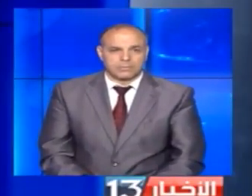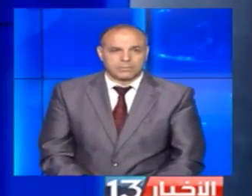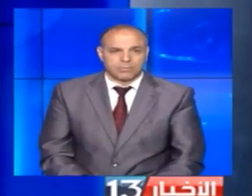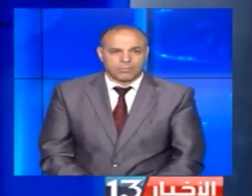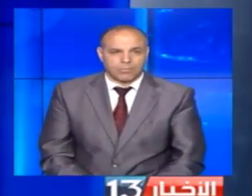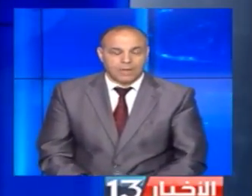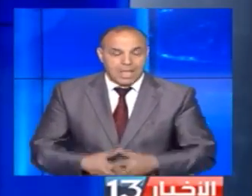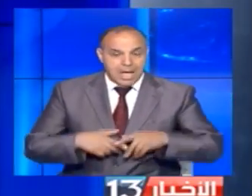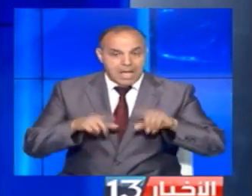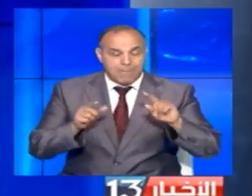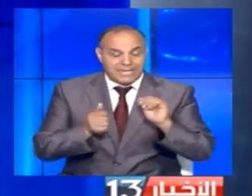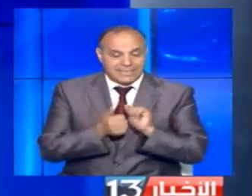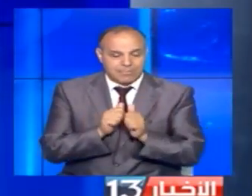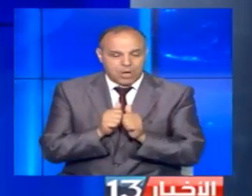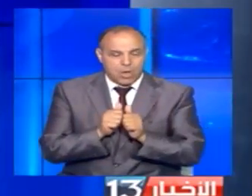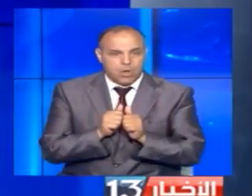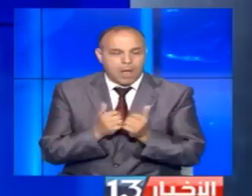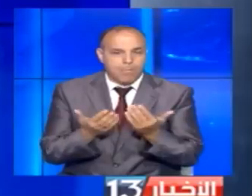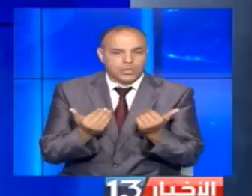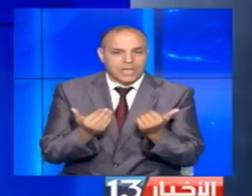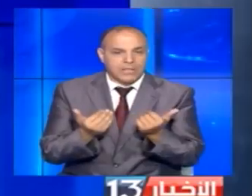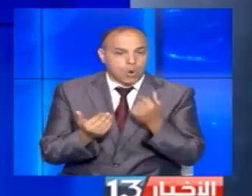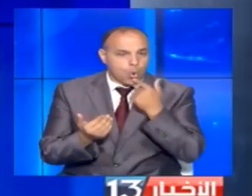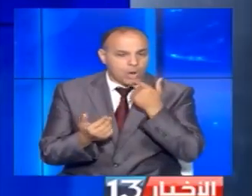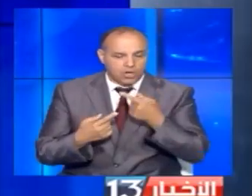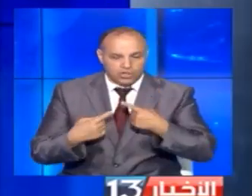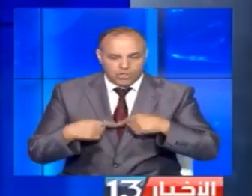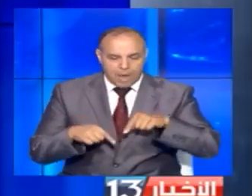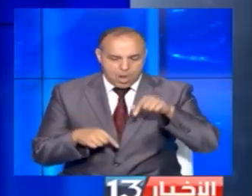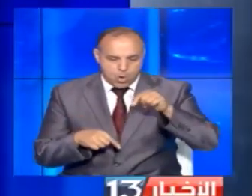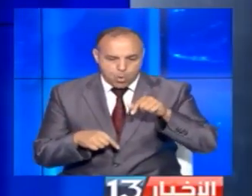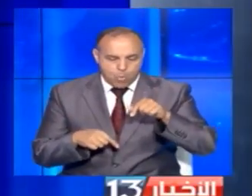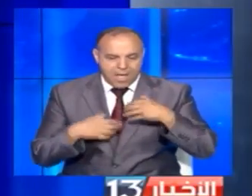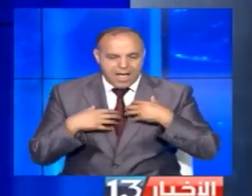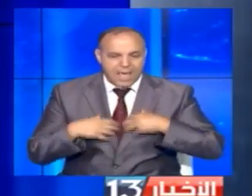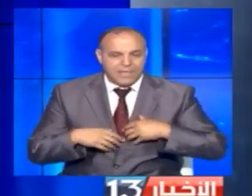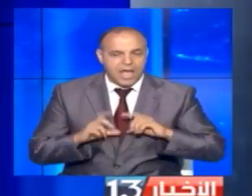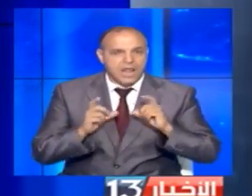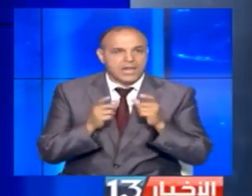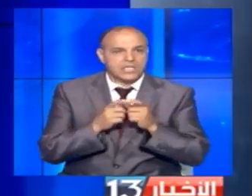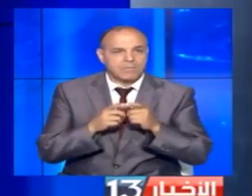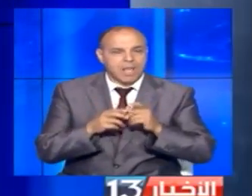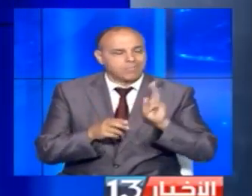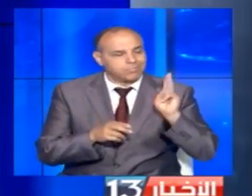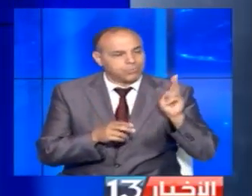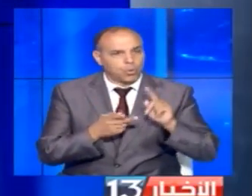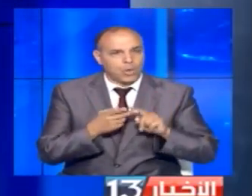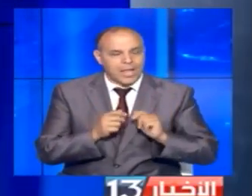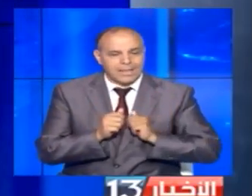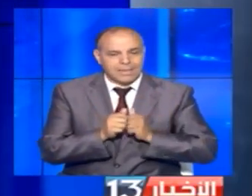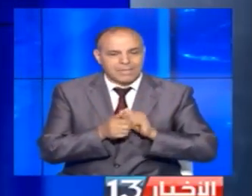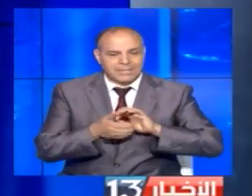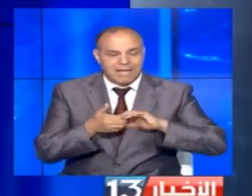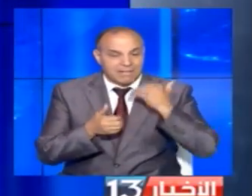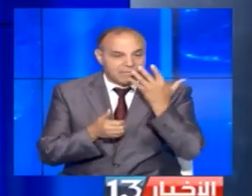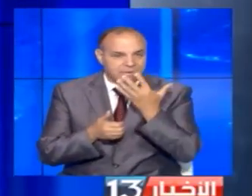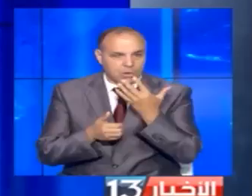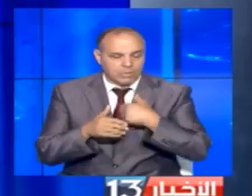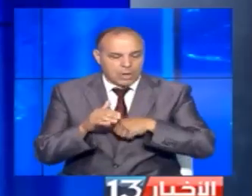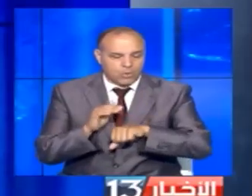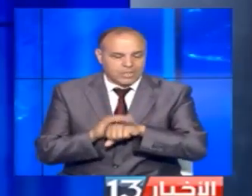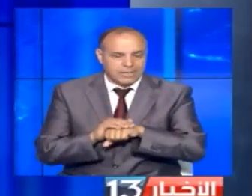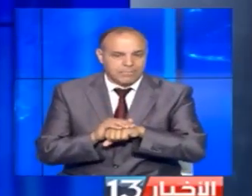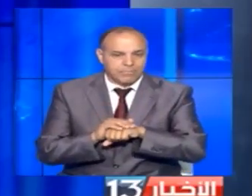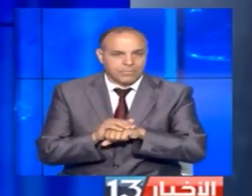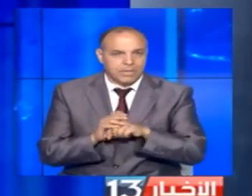في أخبار الرياضة، من المنتظر أن يجتمع اليوم أعضاء لجنة التأديب التابعة للاتحاد الإفريقي لكرة